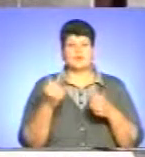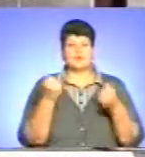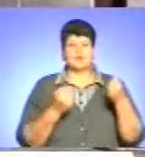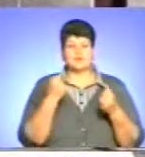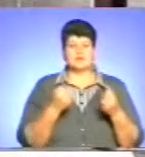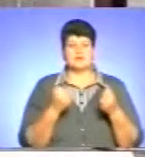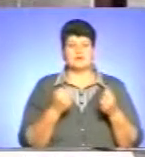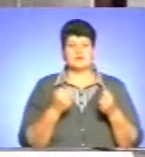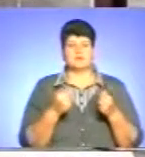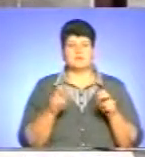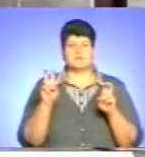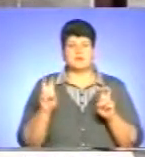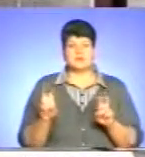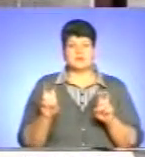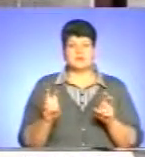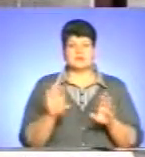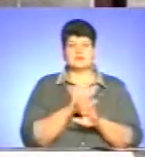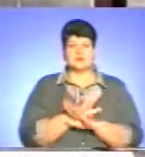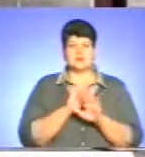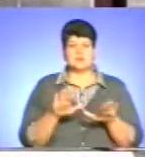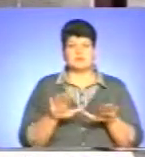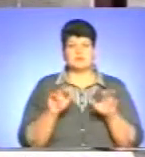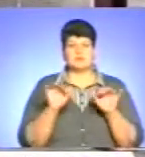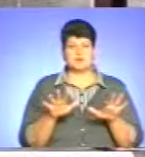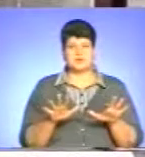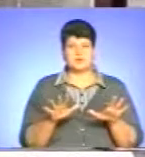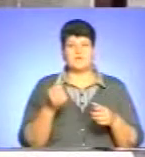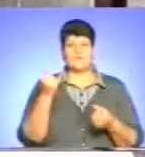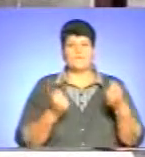пасажир ВАЗ-2106 загинули на місці події. Водій та пасажир